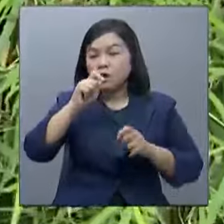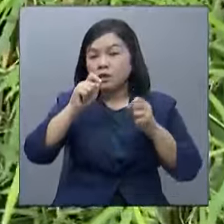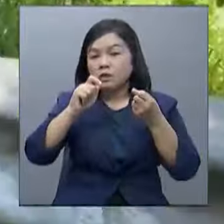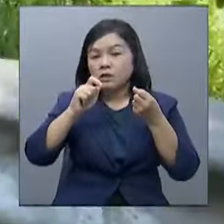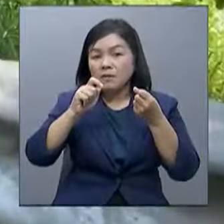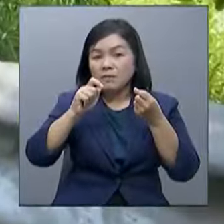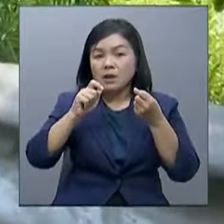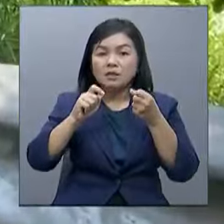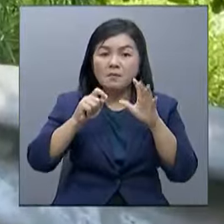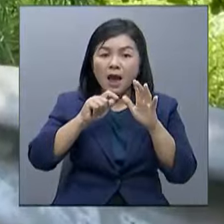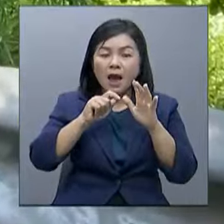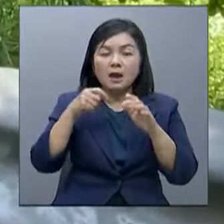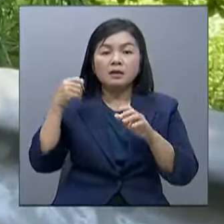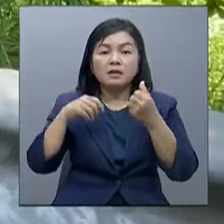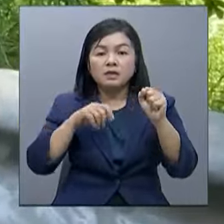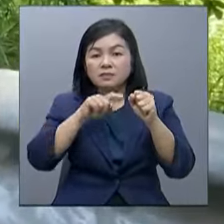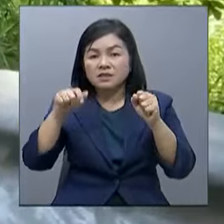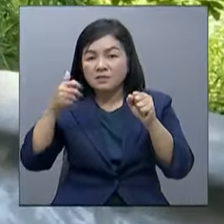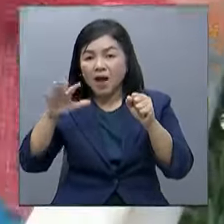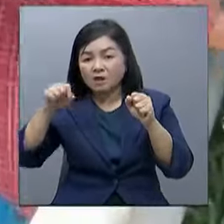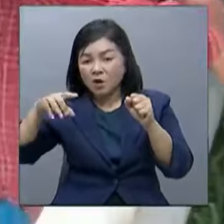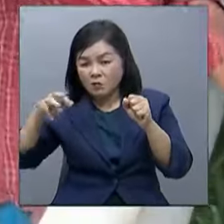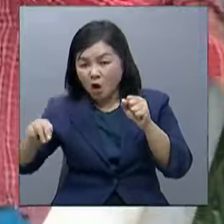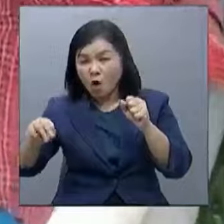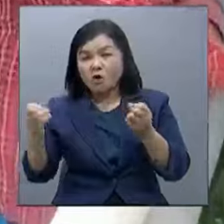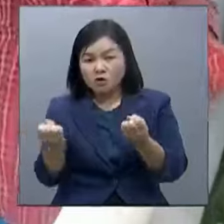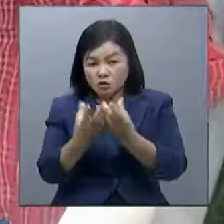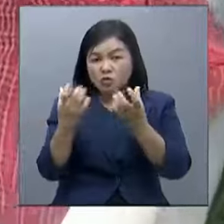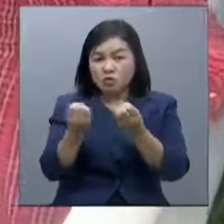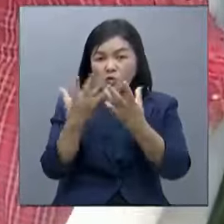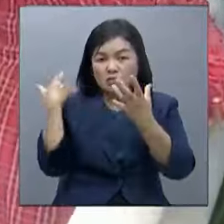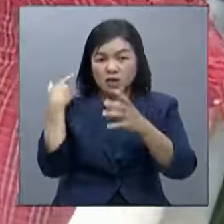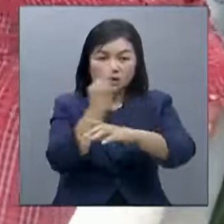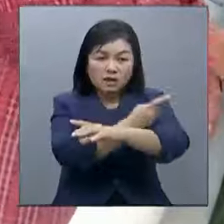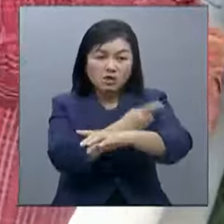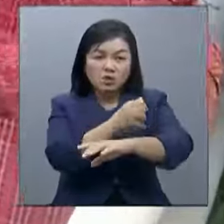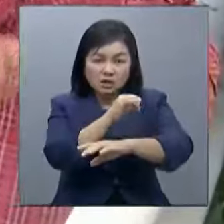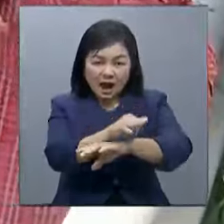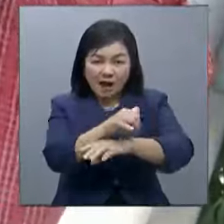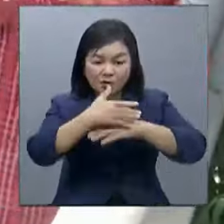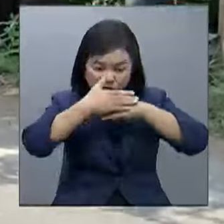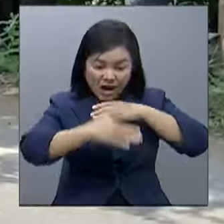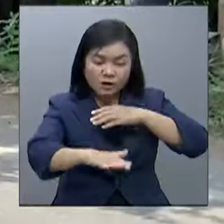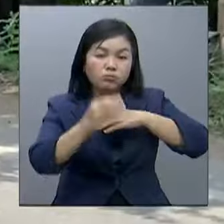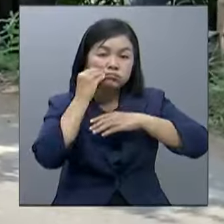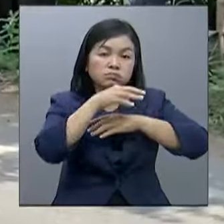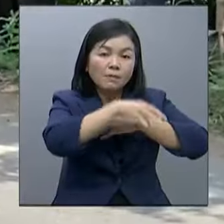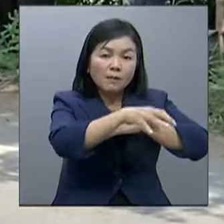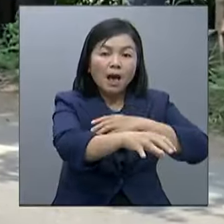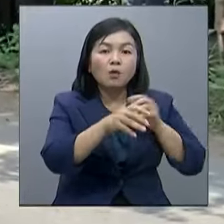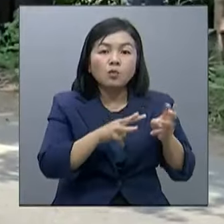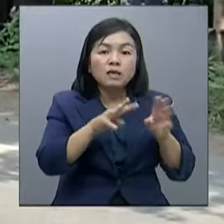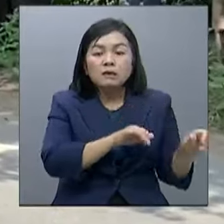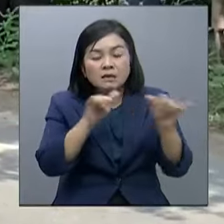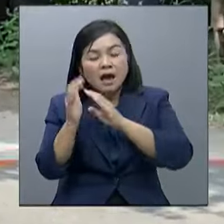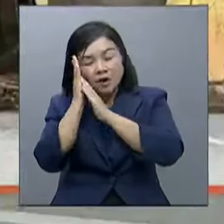24ชมงข้างหน้านี้ค่ะคนที่อยู่ริมคลองมหาราชตำบลหาดอาสาอำเภอสรรพยาก็กำลังเร่งสร้างเพลิงพักชั่ว